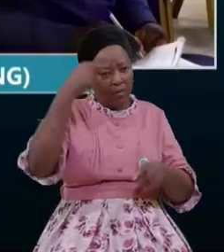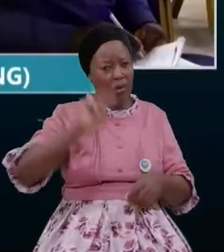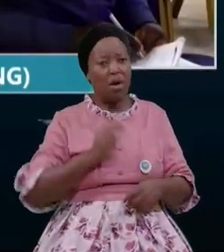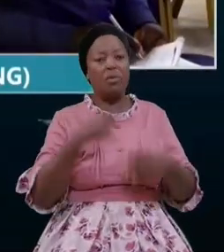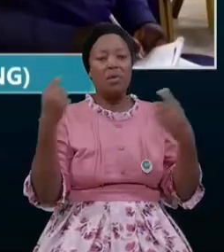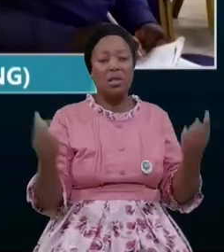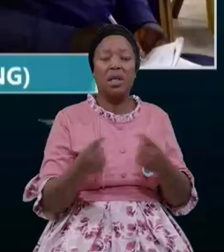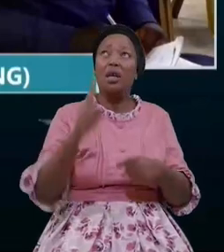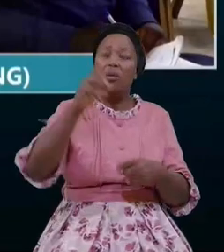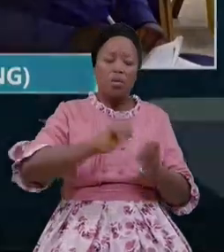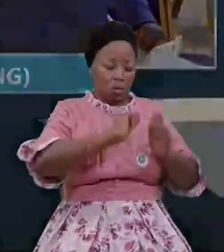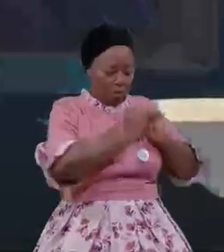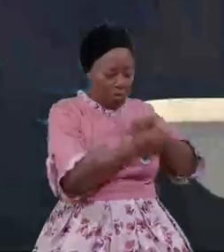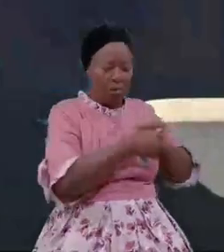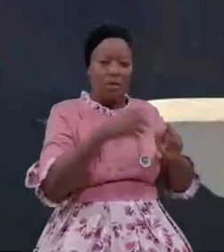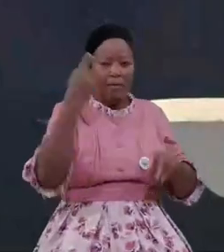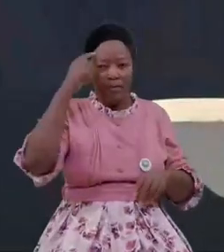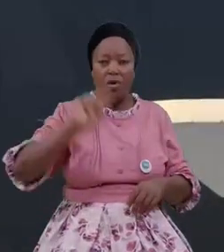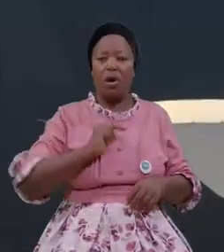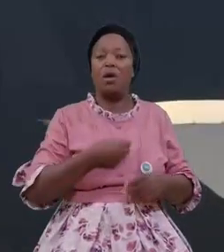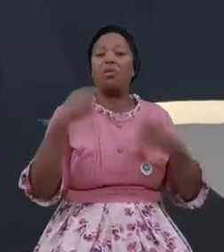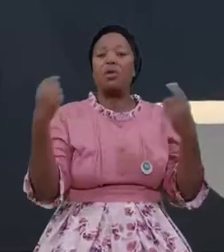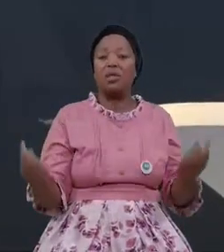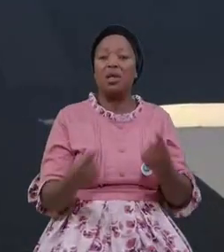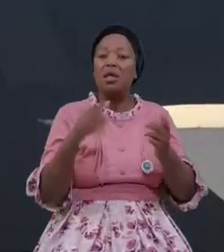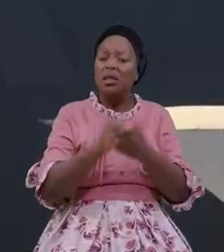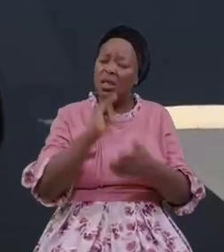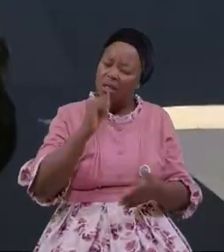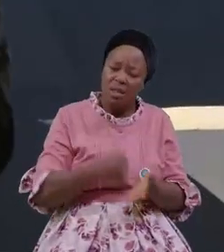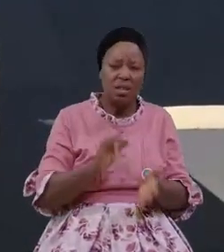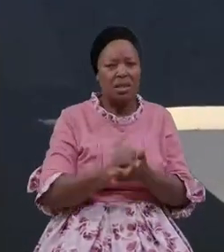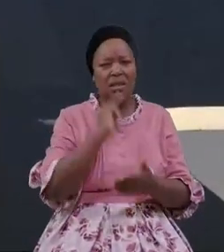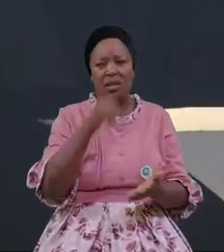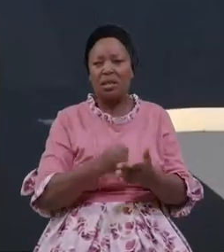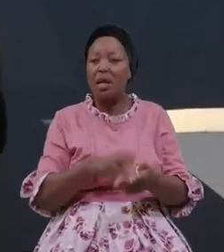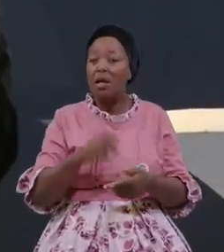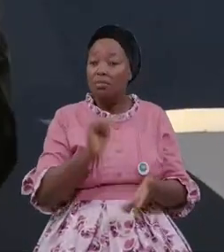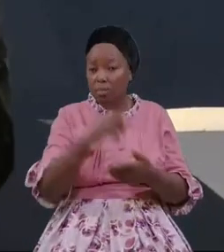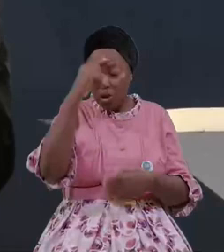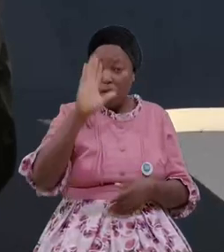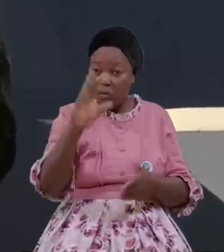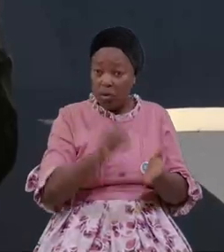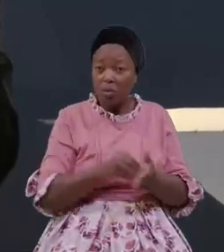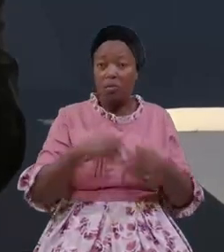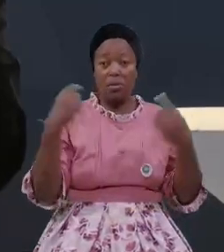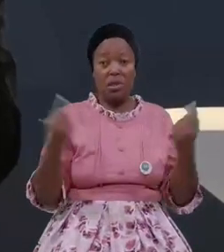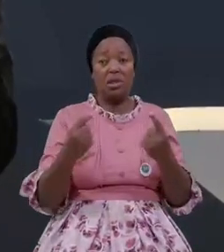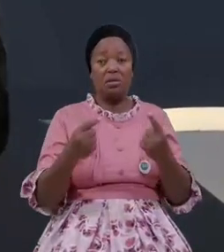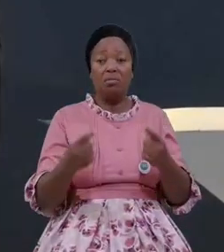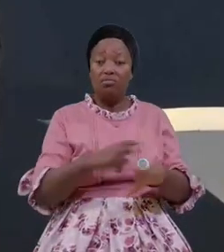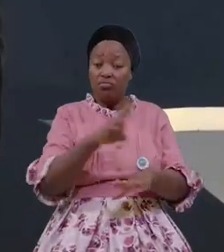péchés brisé pour nos iniquités c'est ça c'est ça c'est à cause de l'iniquité